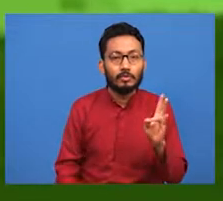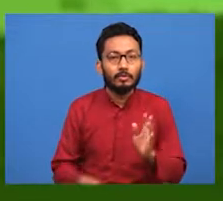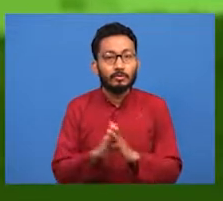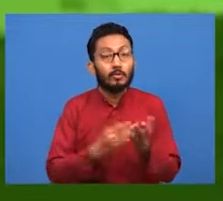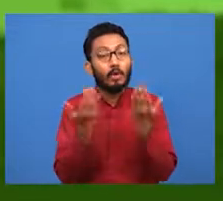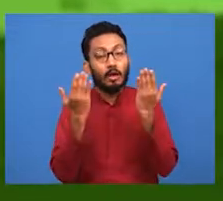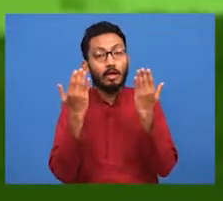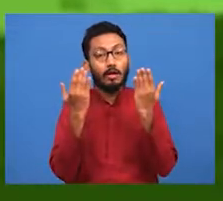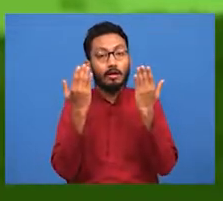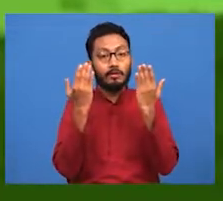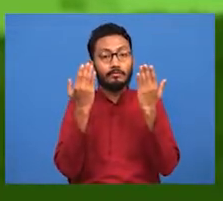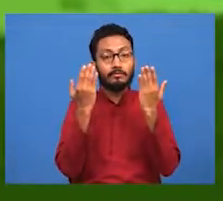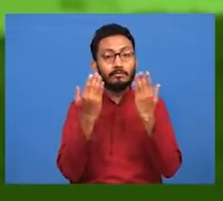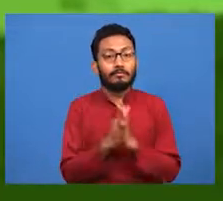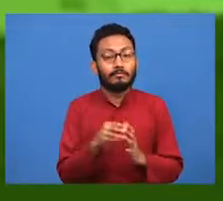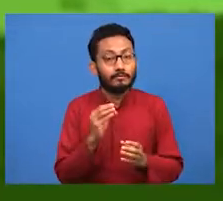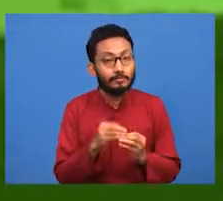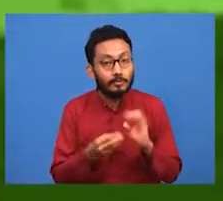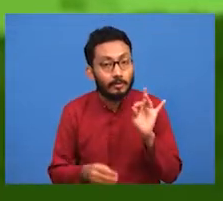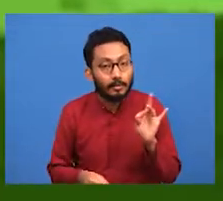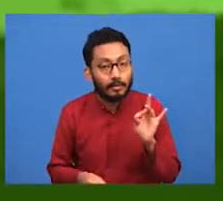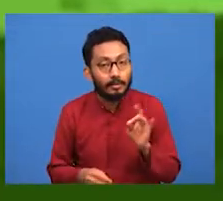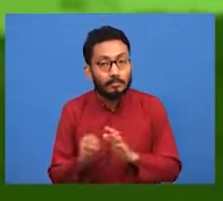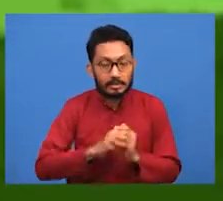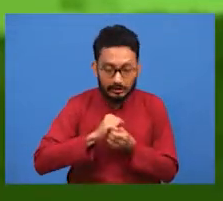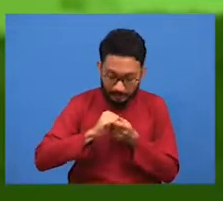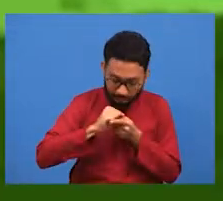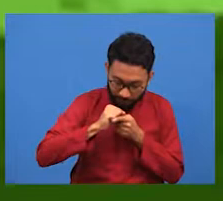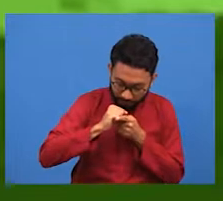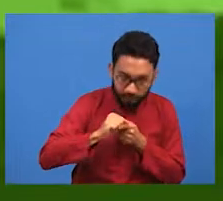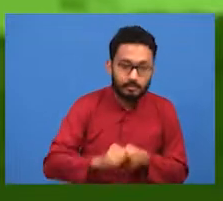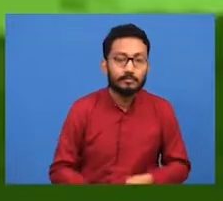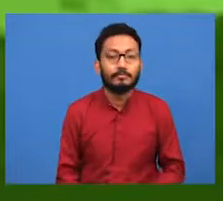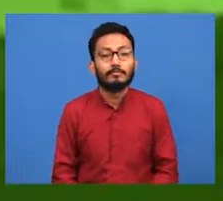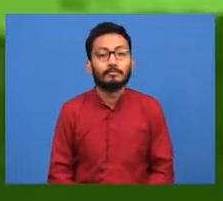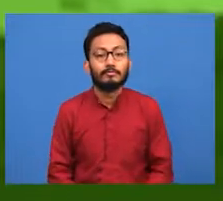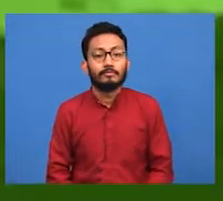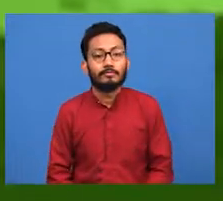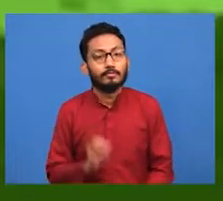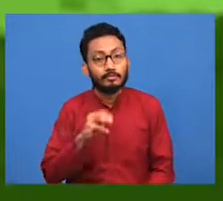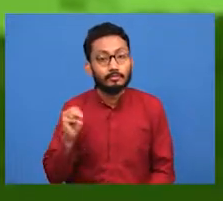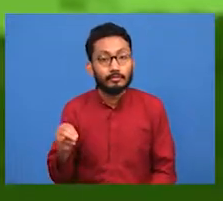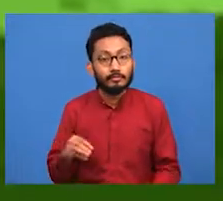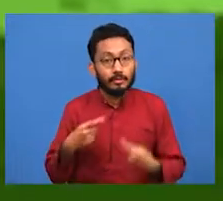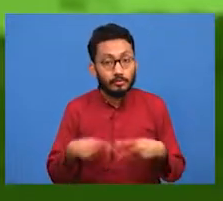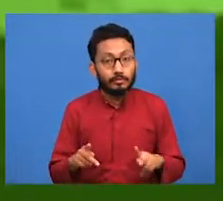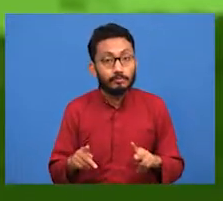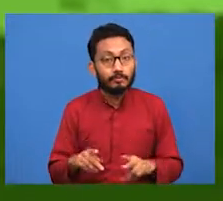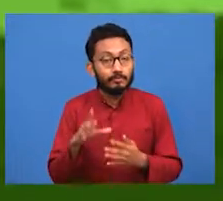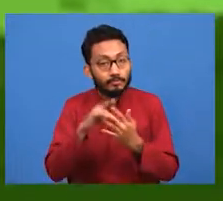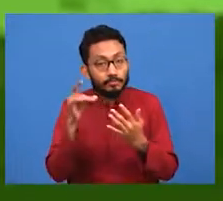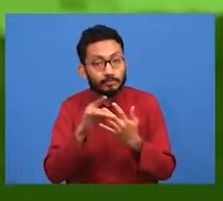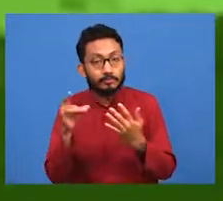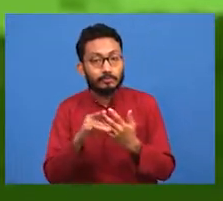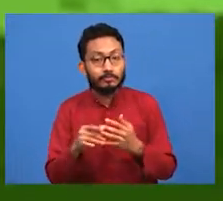Murid-murid perlu pilih dan asingkan kata kerja aktif transitif dan tak transitif.